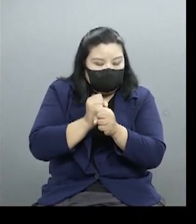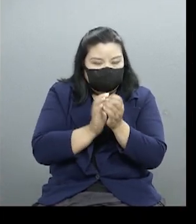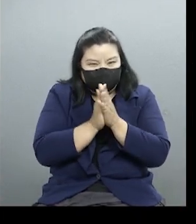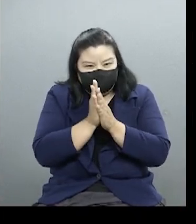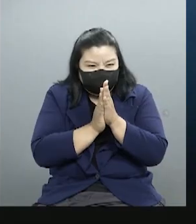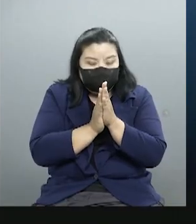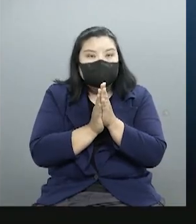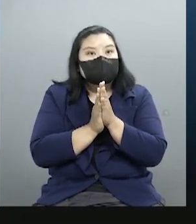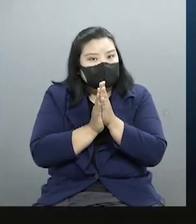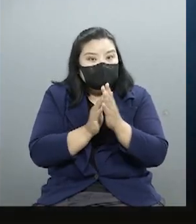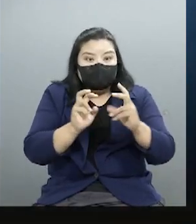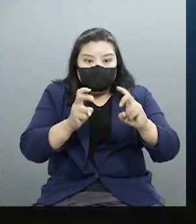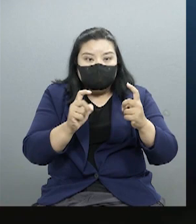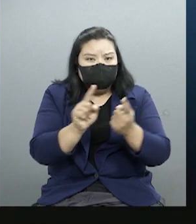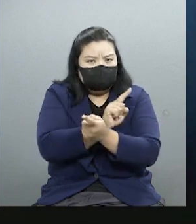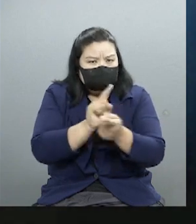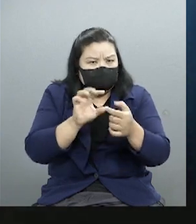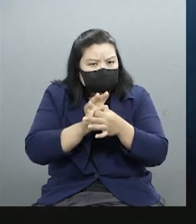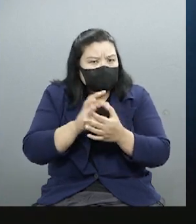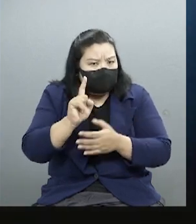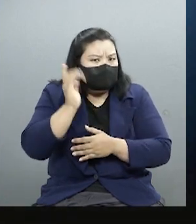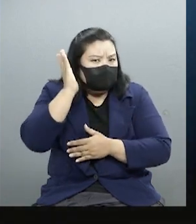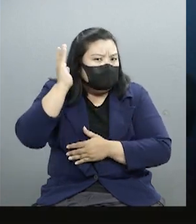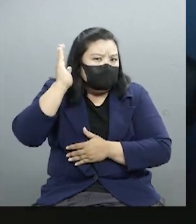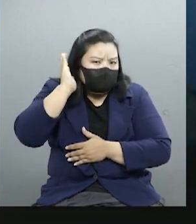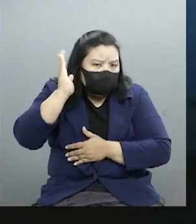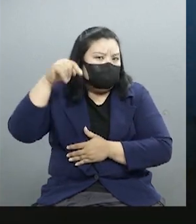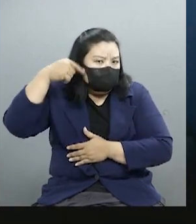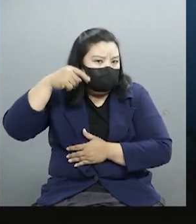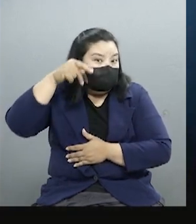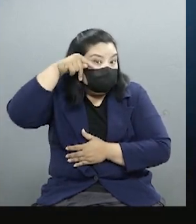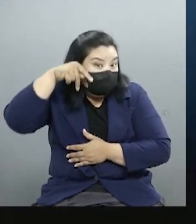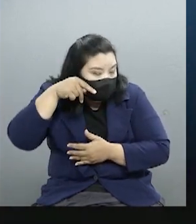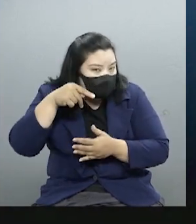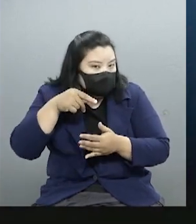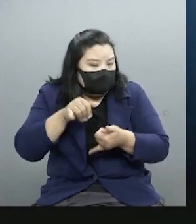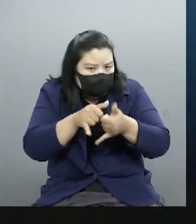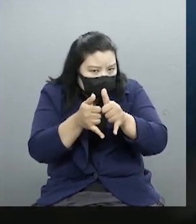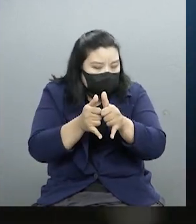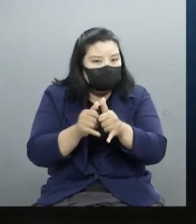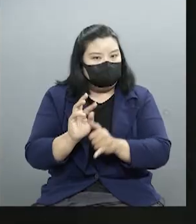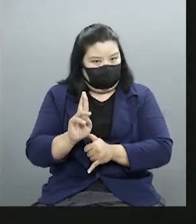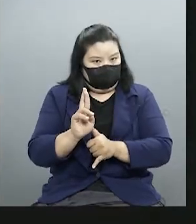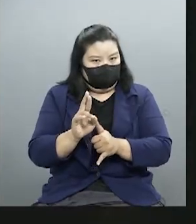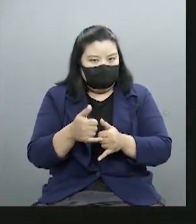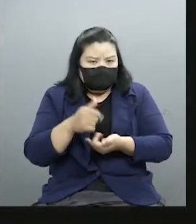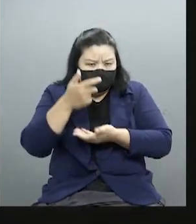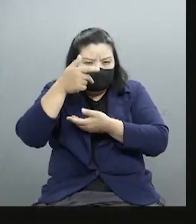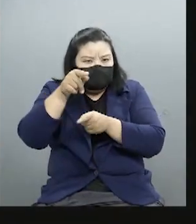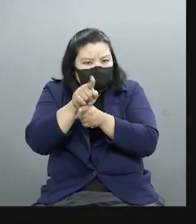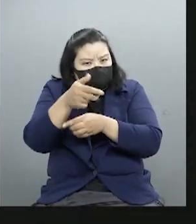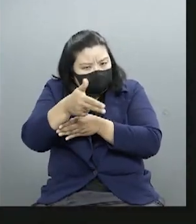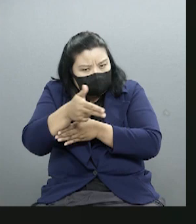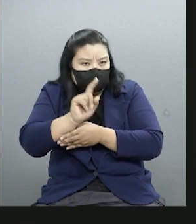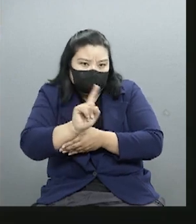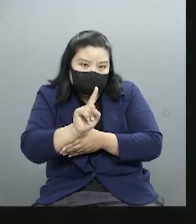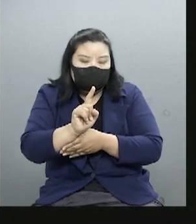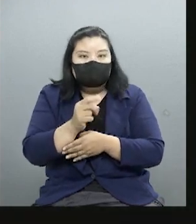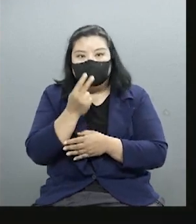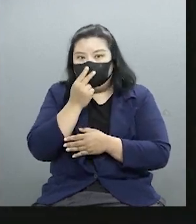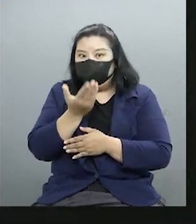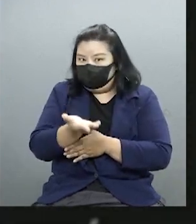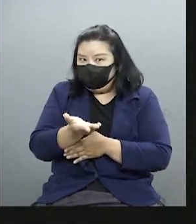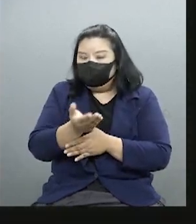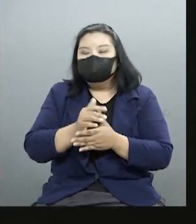การทำงานมากๆเพราะเป็นประเด็นที่เกี่ยวกับเรื่องเพศต้องระมัดระวังทั้งเรื่องเนื้อหาและภาพประกอบเบื้องหลังจะเป็นอย่างไรไ